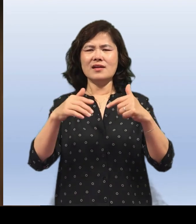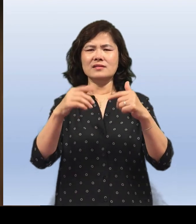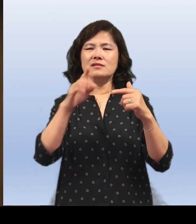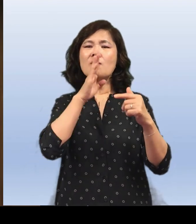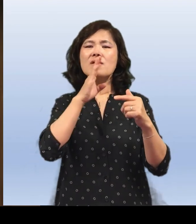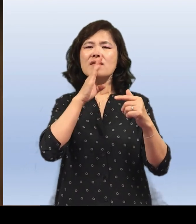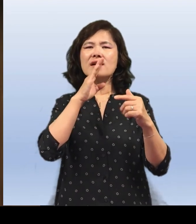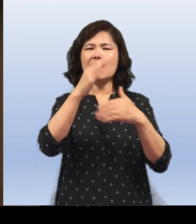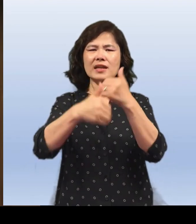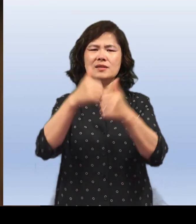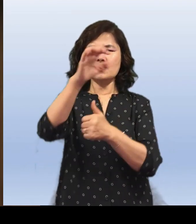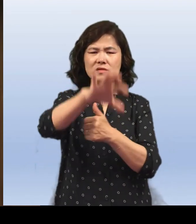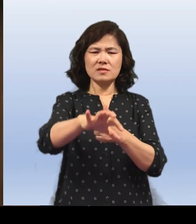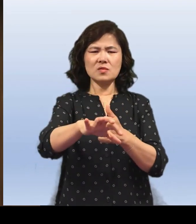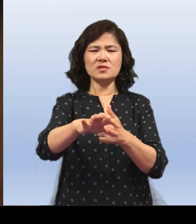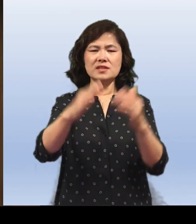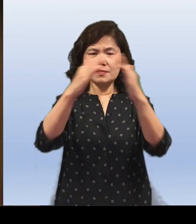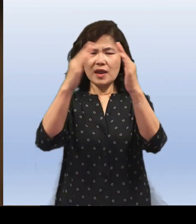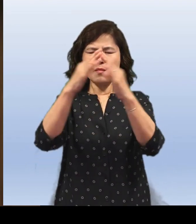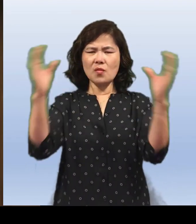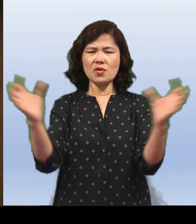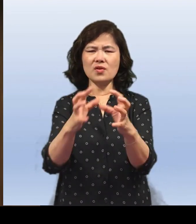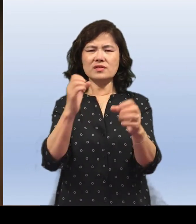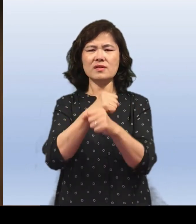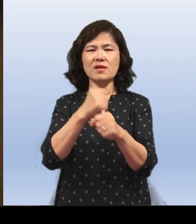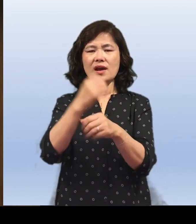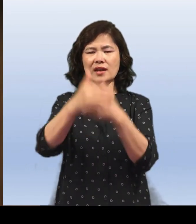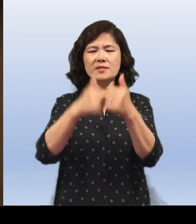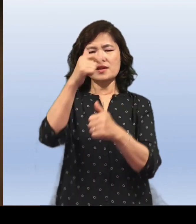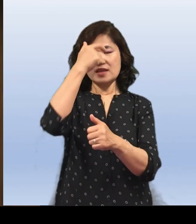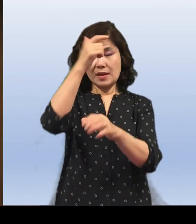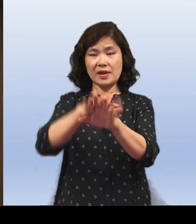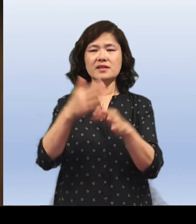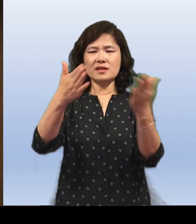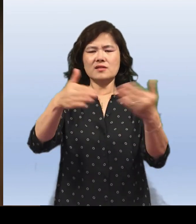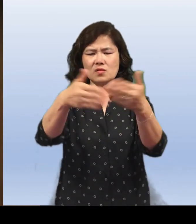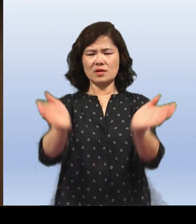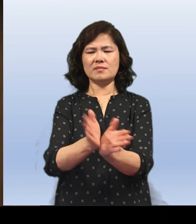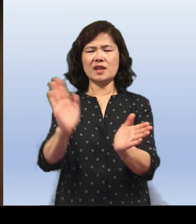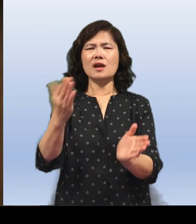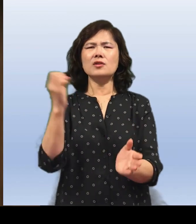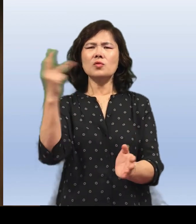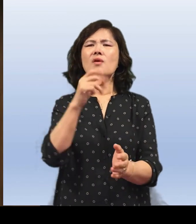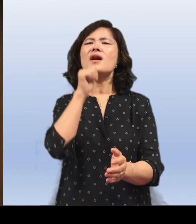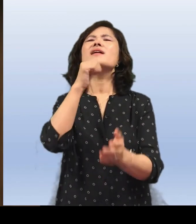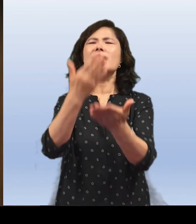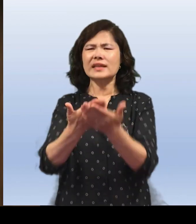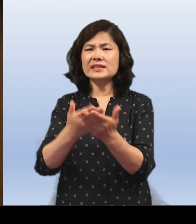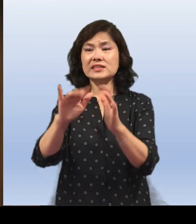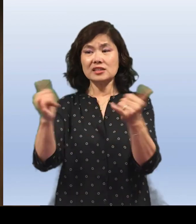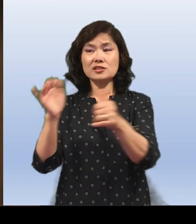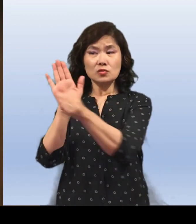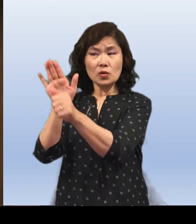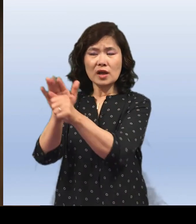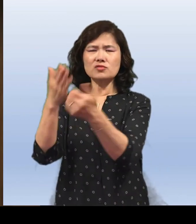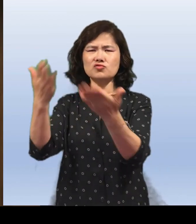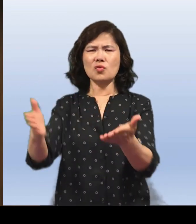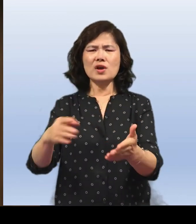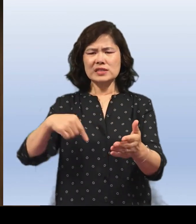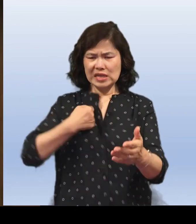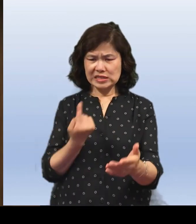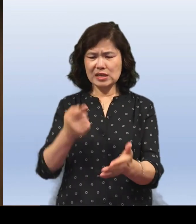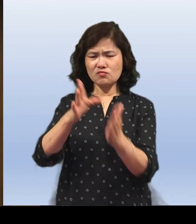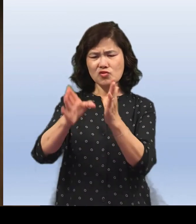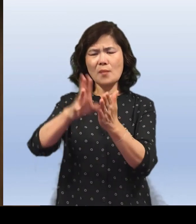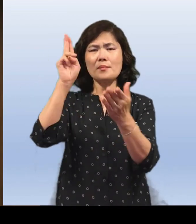성전에 모여서 하나님을 예배하는 예배 공동체였습니다. 그리고 가난한 자들을 돌아보고 자신의 것을 팔아서